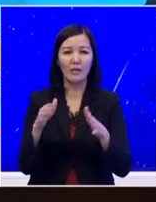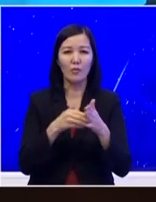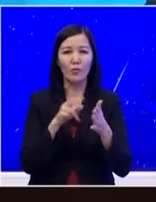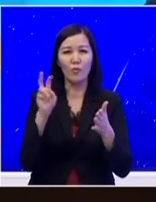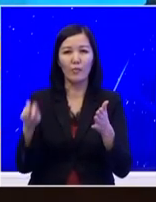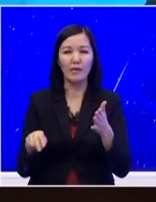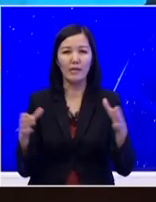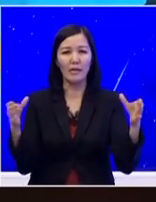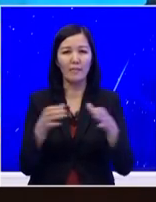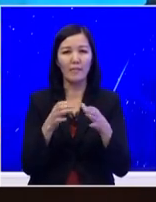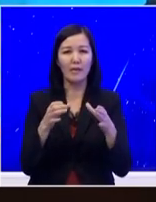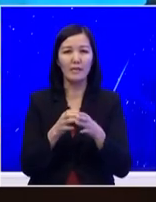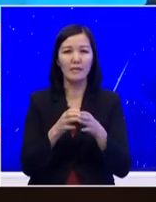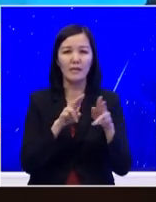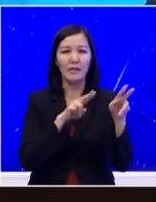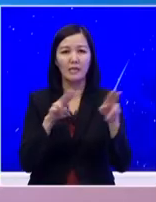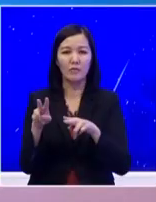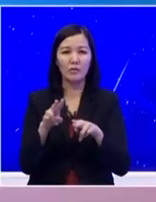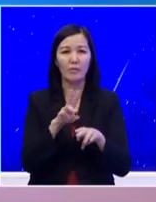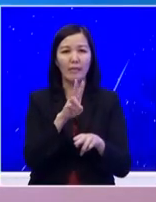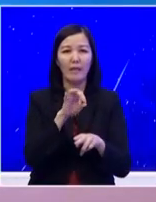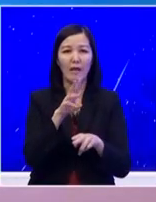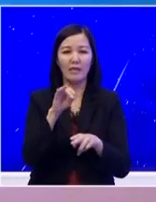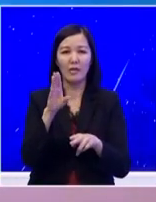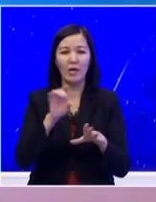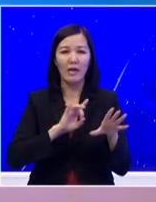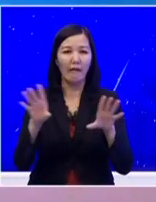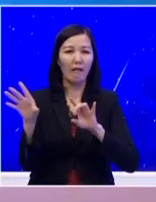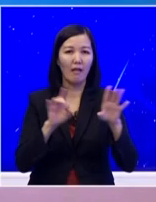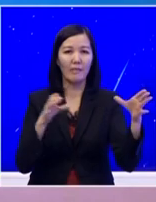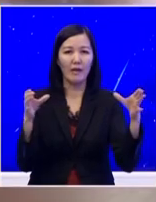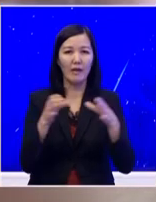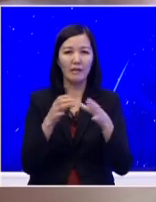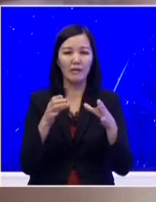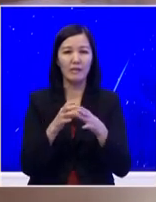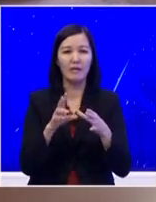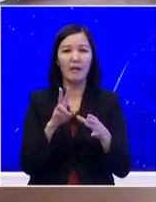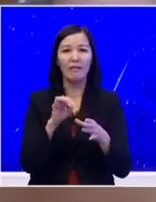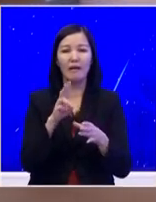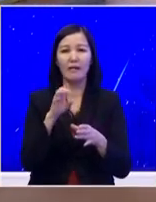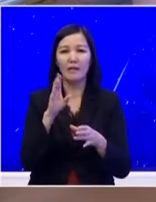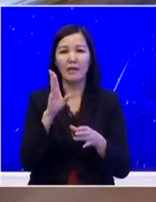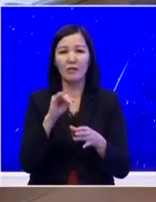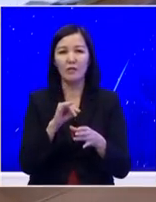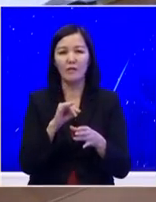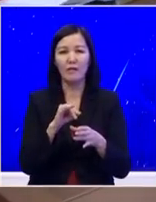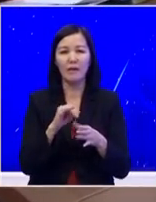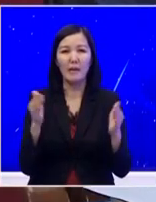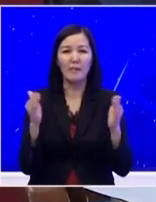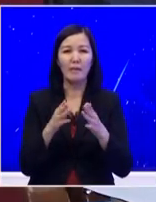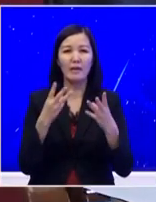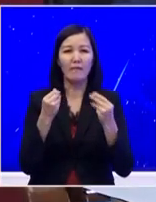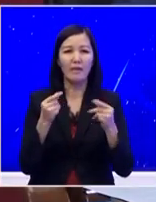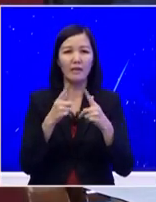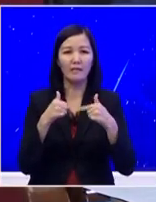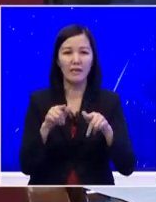на компании по операциям с недвижимым имуществом, рекламных агентств, адвокатов, нотариусов, микрофинансовых организаций